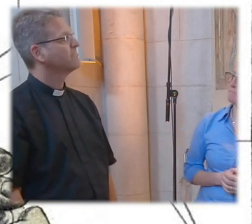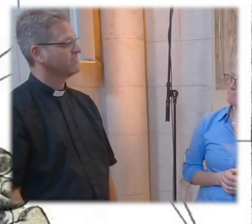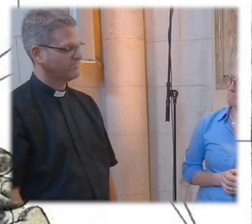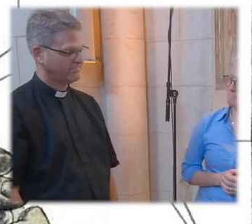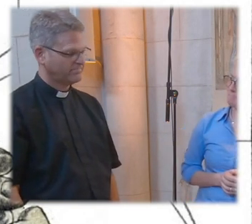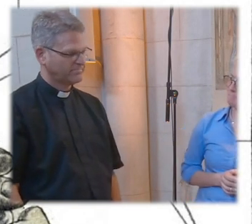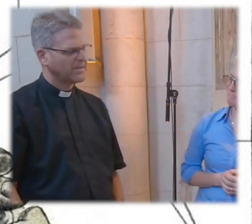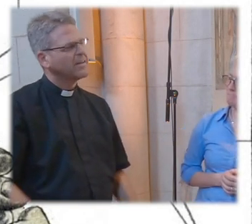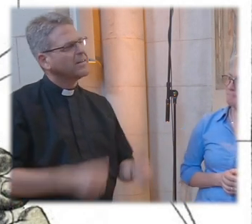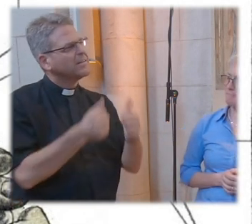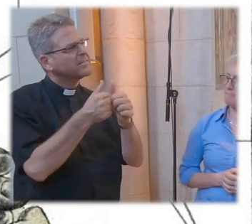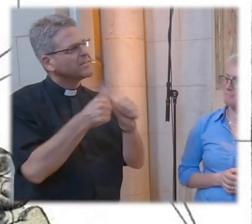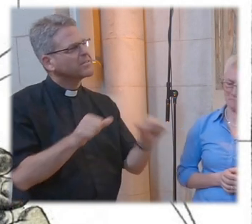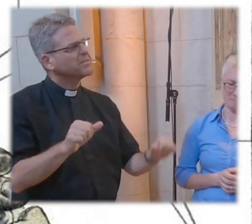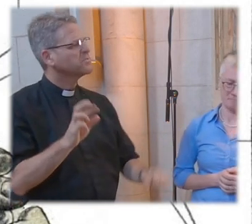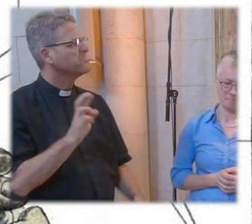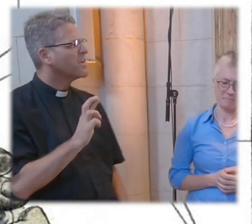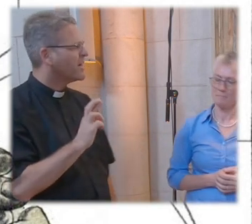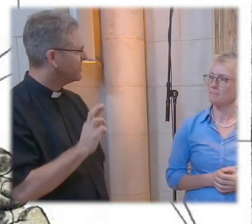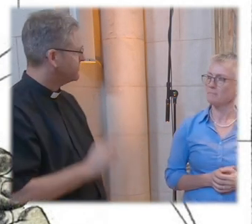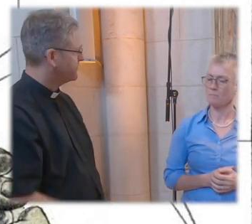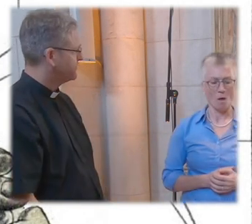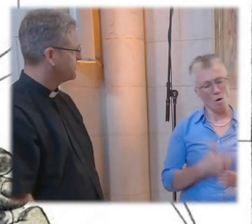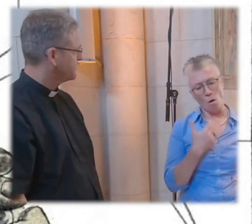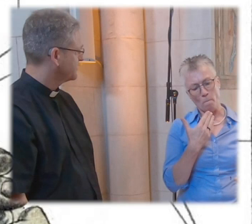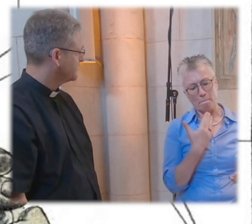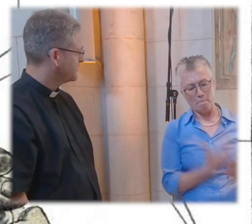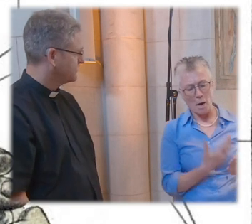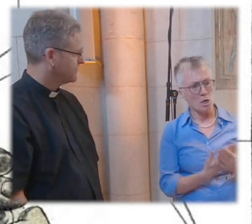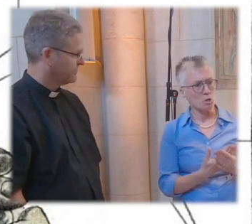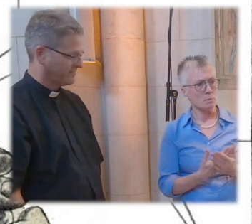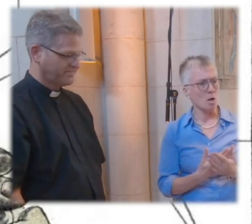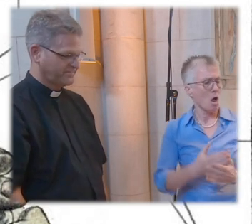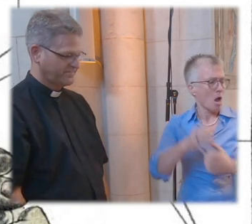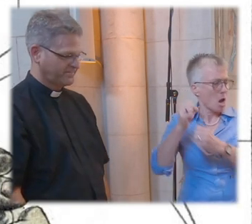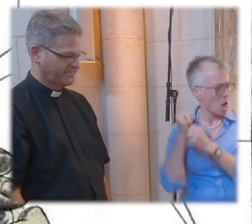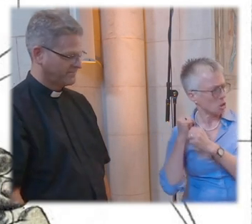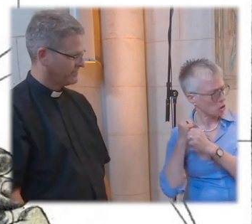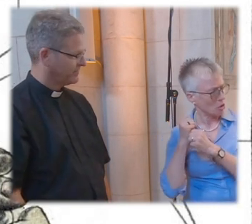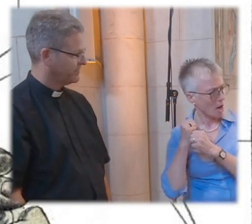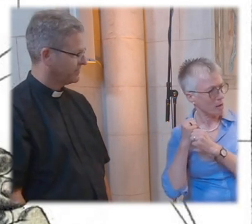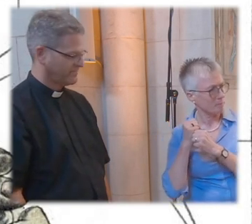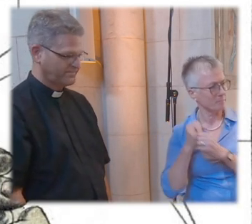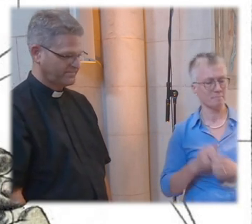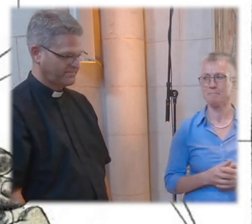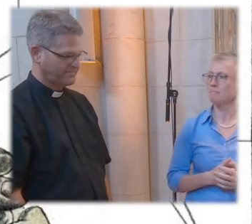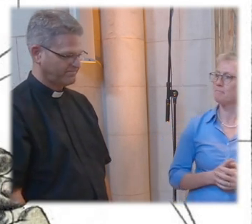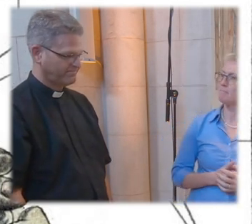Das Gottvertrauen von Pater Richard Henkes hat ihm die Kraft